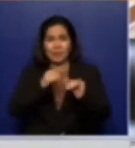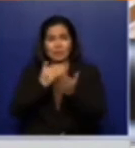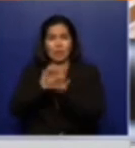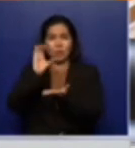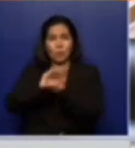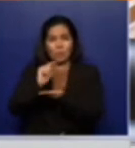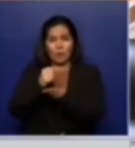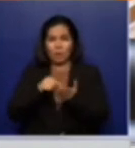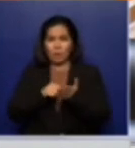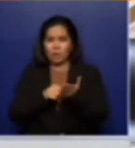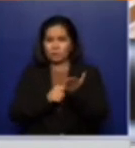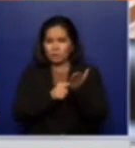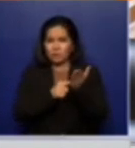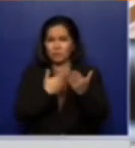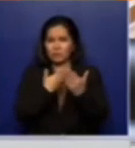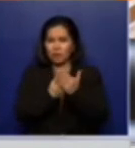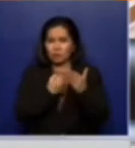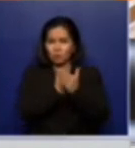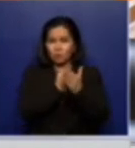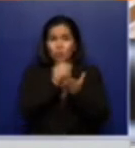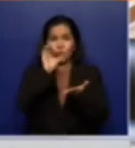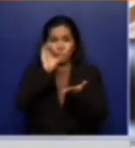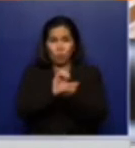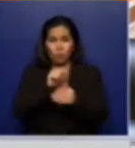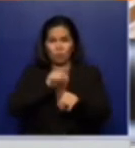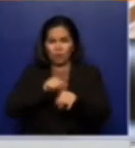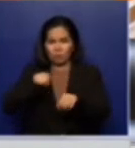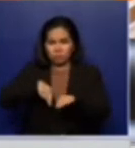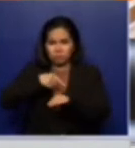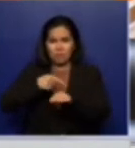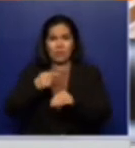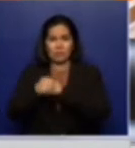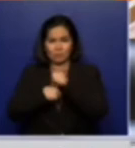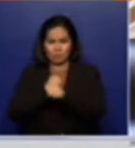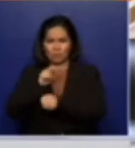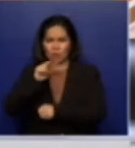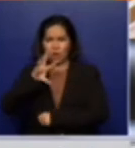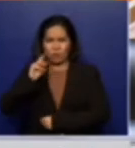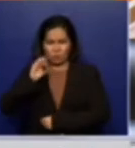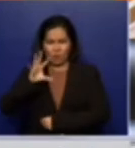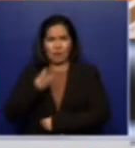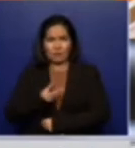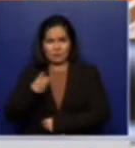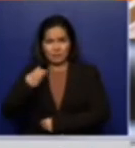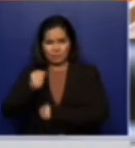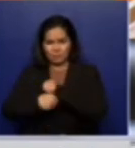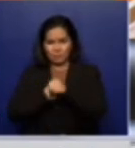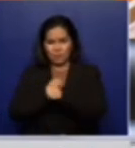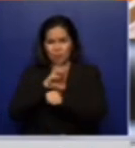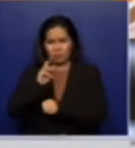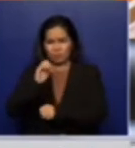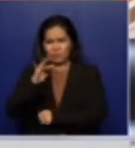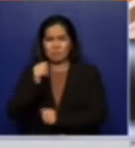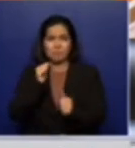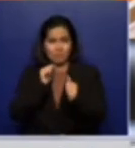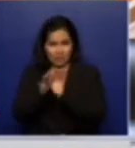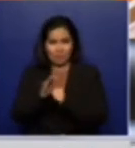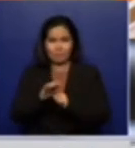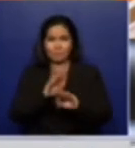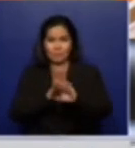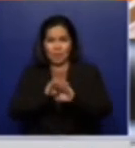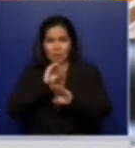งบได้ใช้เวลาเท่าไหร่คืนเข้าไปในปี65ปี64เนี่ยมันไม่ทันแล้วคืนปี65เข้าไป